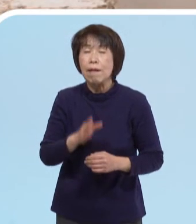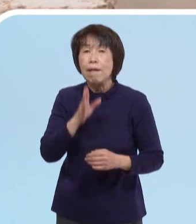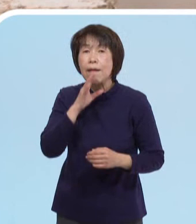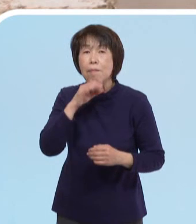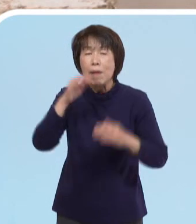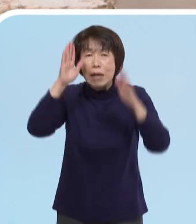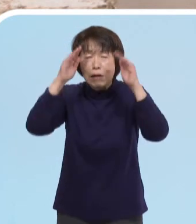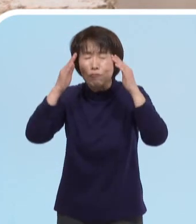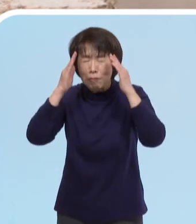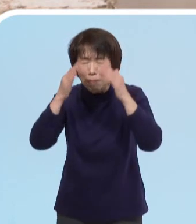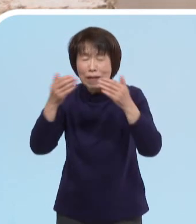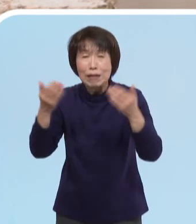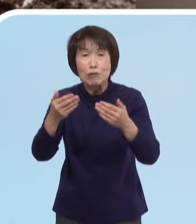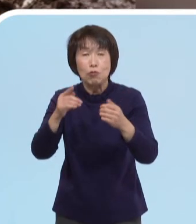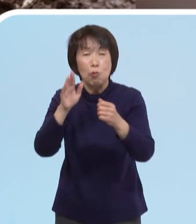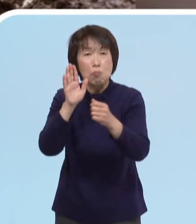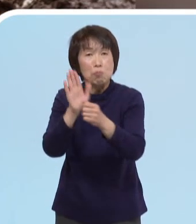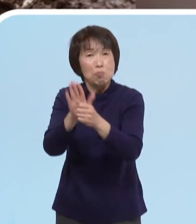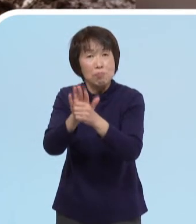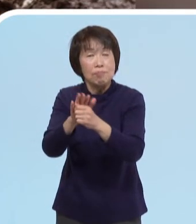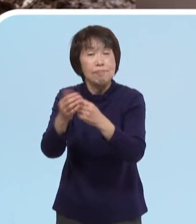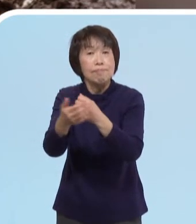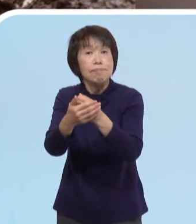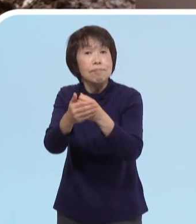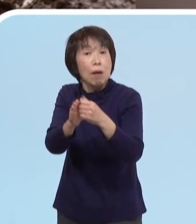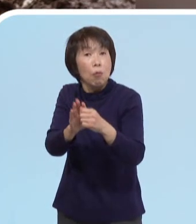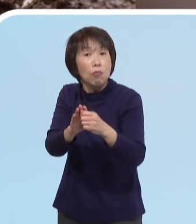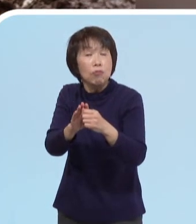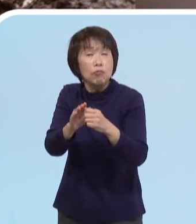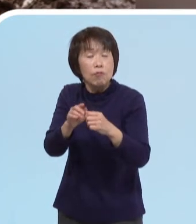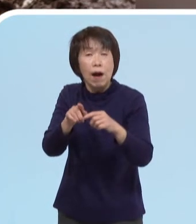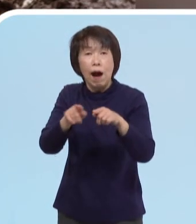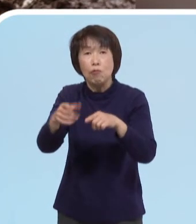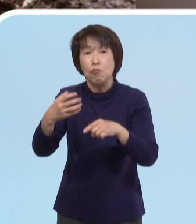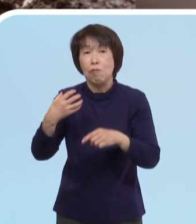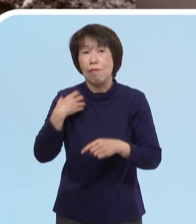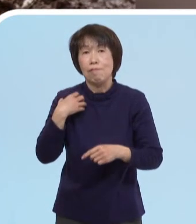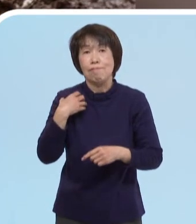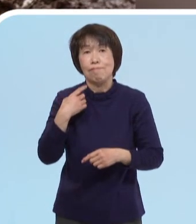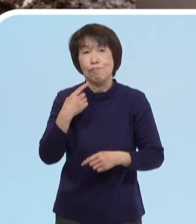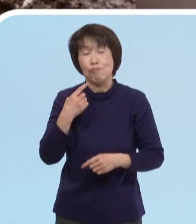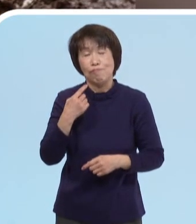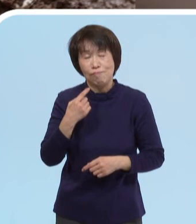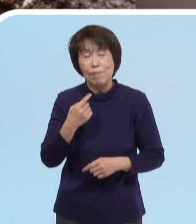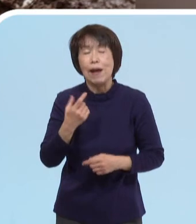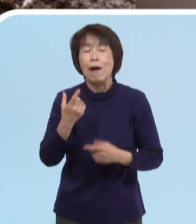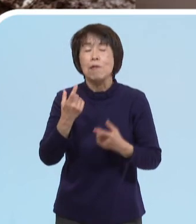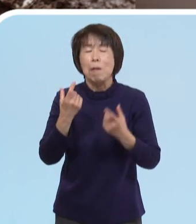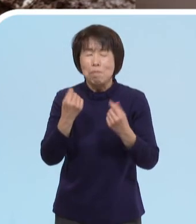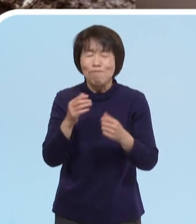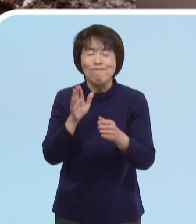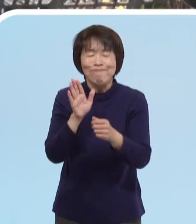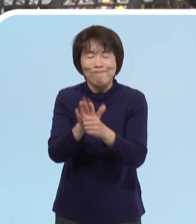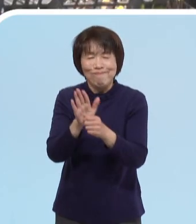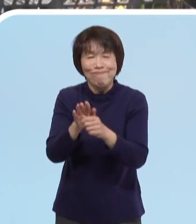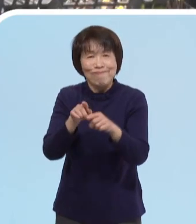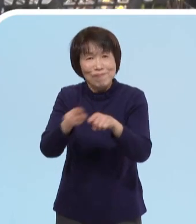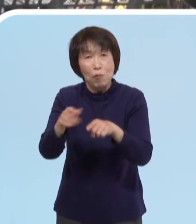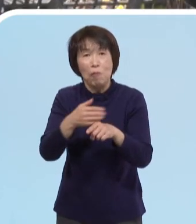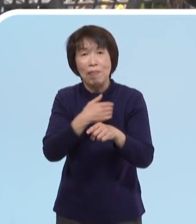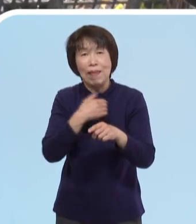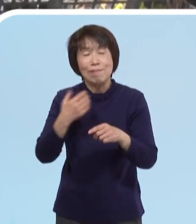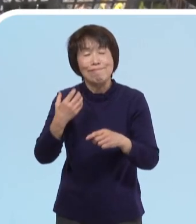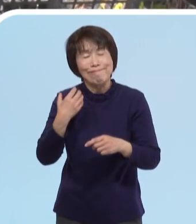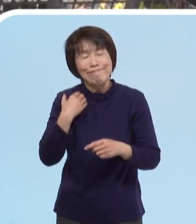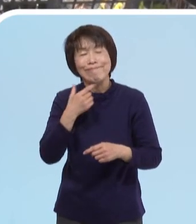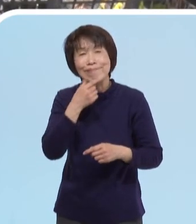場で活躍する犬たちを守れるのはハンドラーが一番、そういう風なハンドラーになれるように日頃から